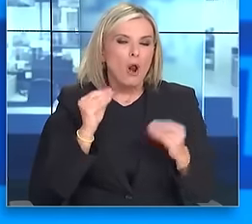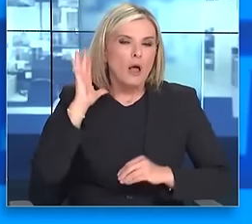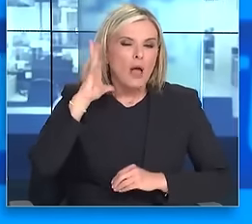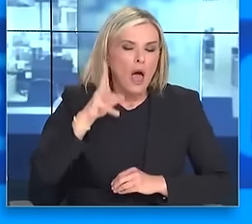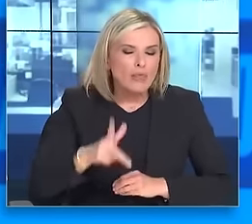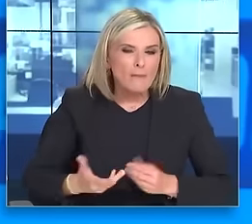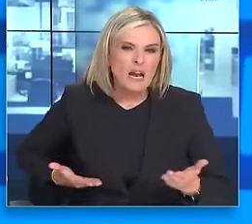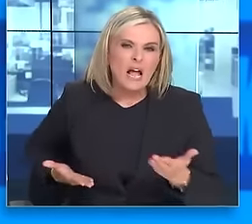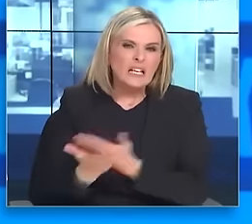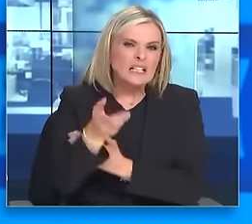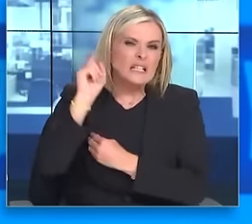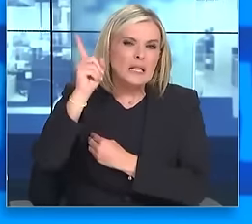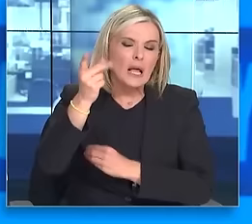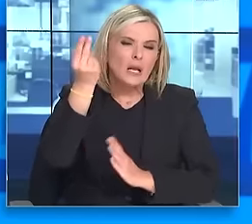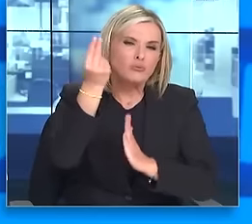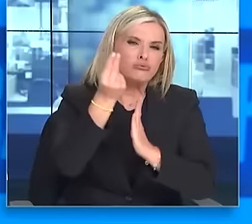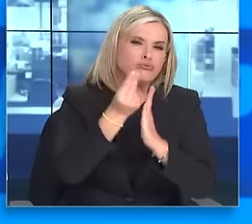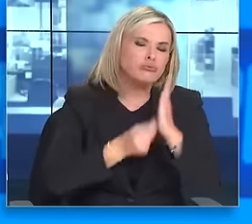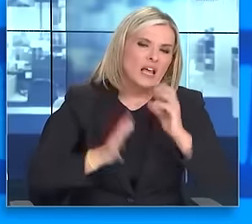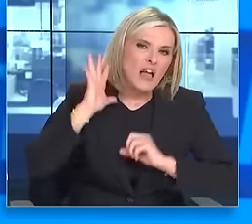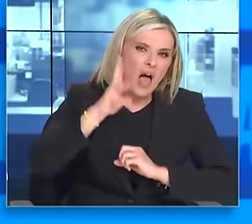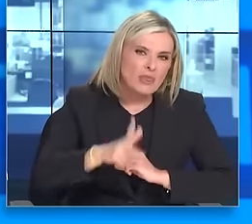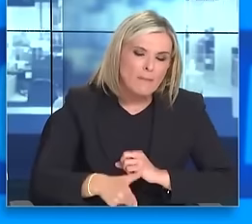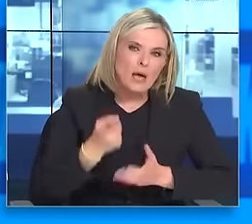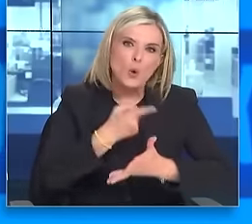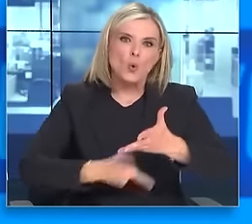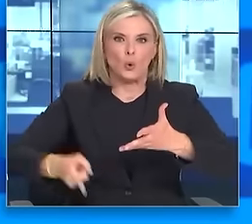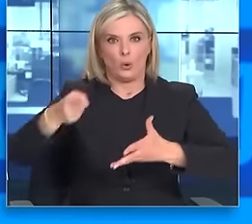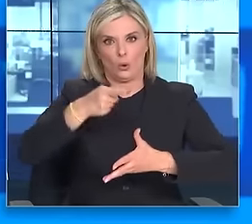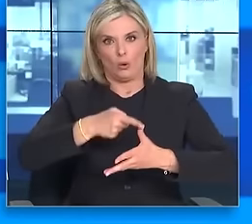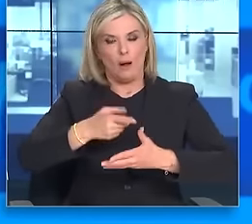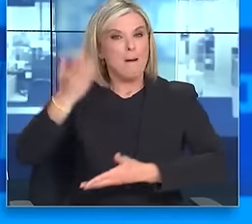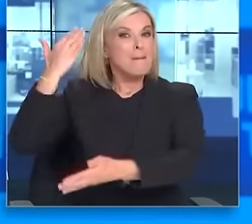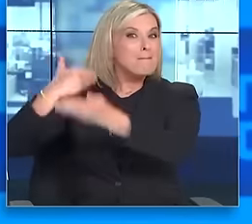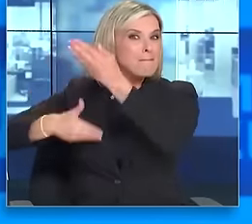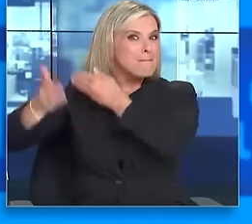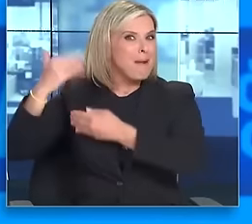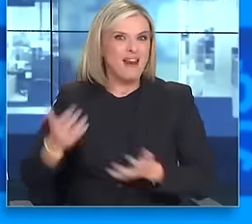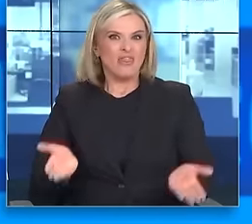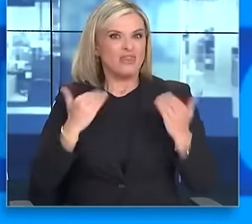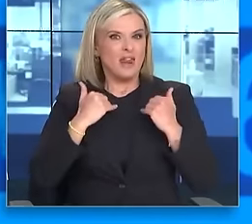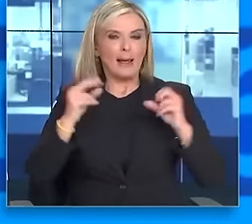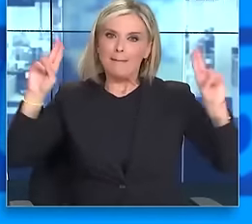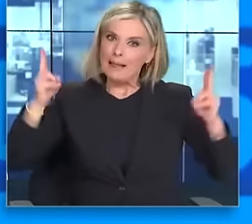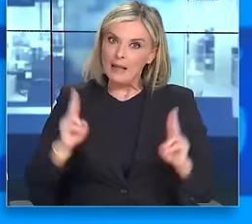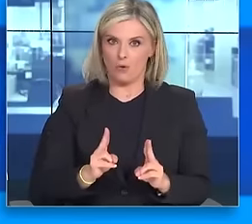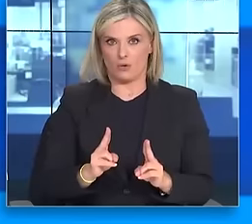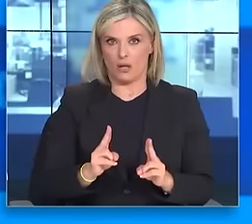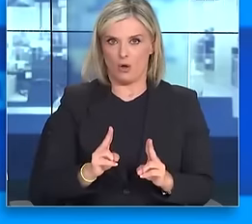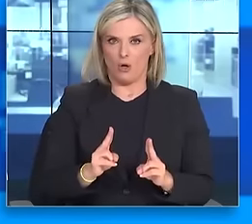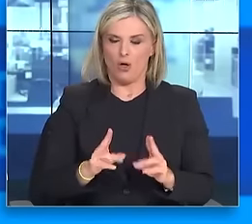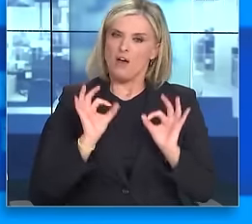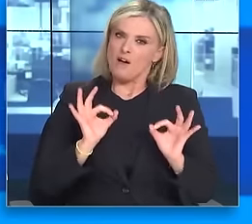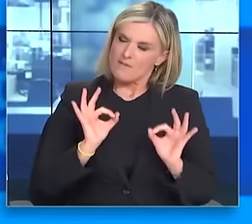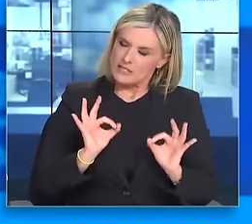δύο πράγματα. Πρώτον, ότι υπάρχει ένα μεγάλο πρόβλημα, γιατί δεν είχαμε στο παρελθόν τόσες καταγγελίες. Αυτό δεν σημαίνει ότι μπορεί να μην είχαμε τόσα φαινόμενα.